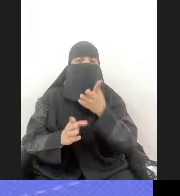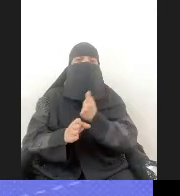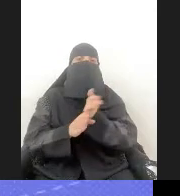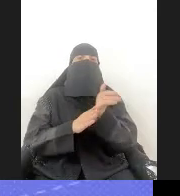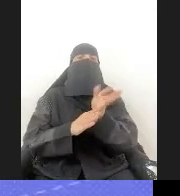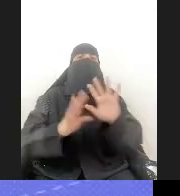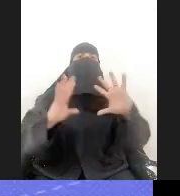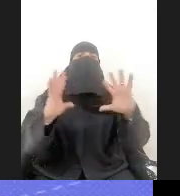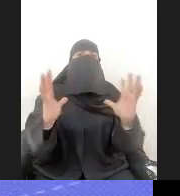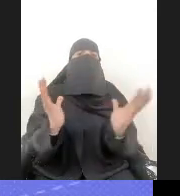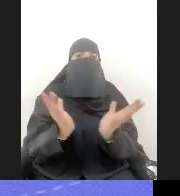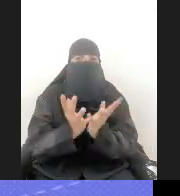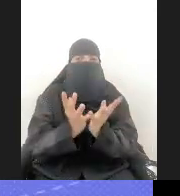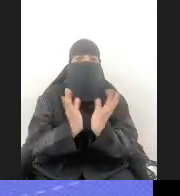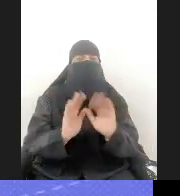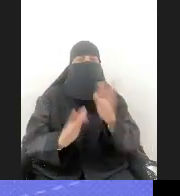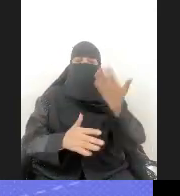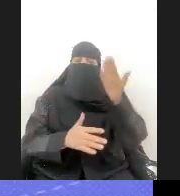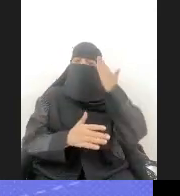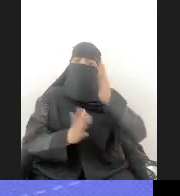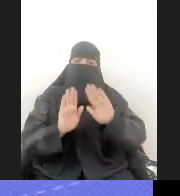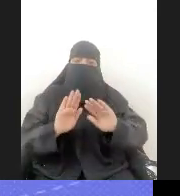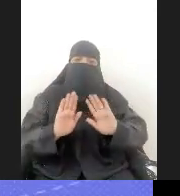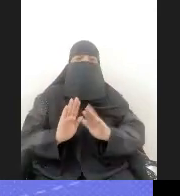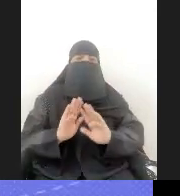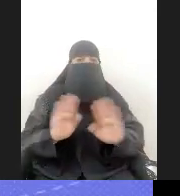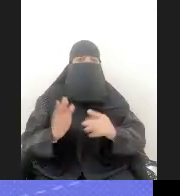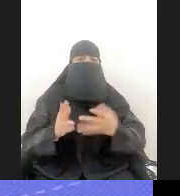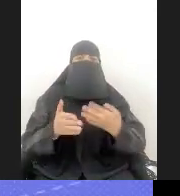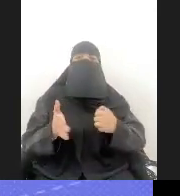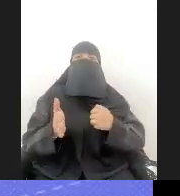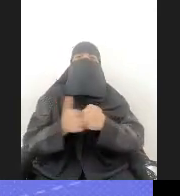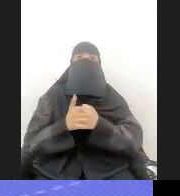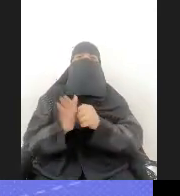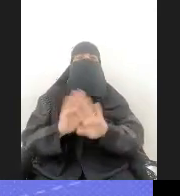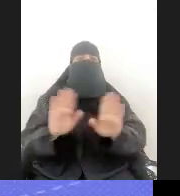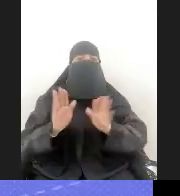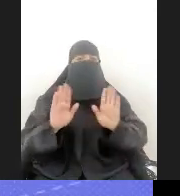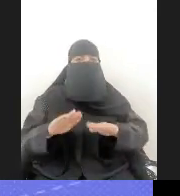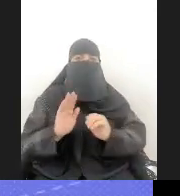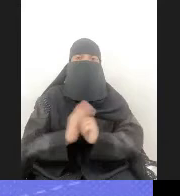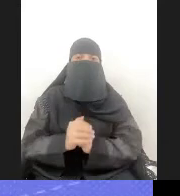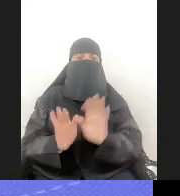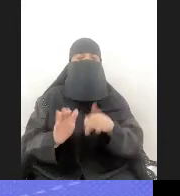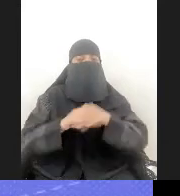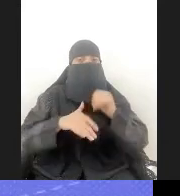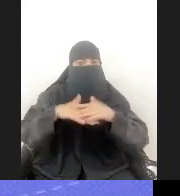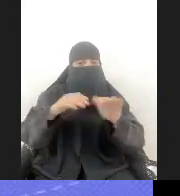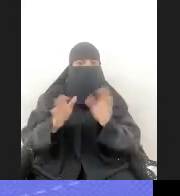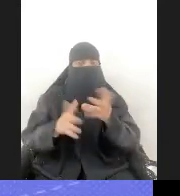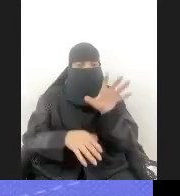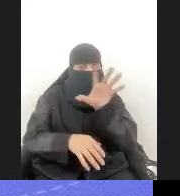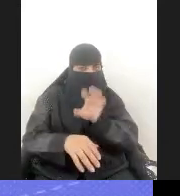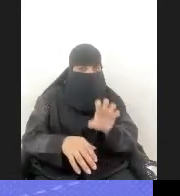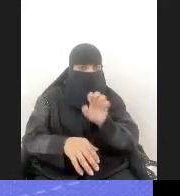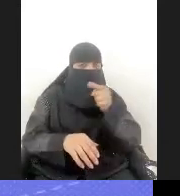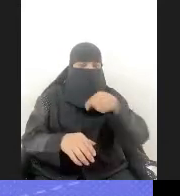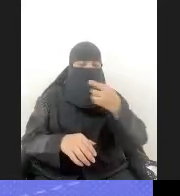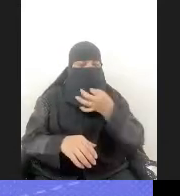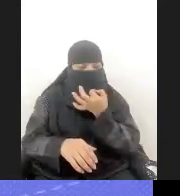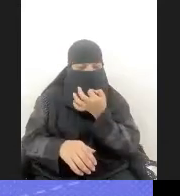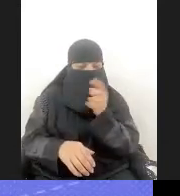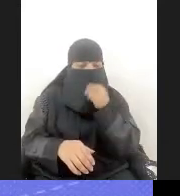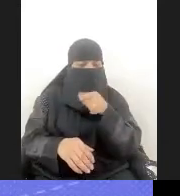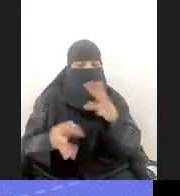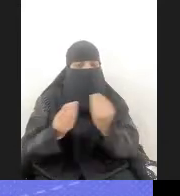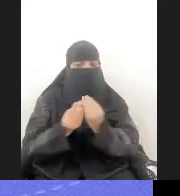إلى حد ما. لذلك أغلب نماذج التصميم التعليمي تتطلب مثل هذه المهارات. في هذا المساء نكتفي فقط